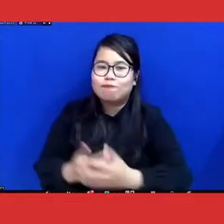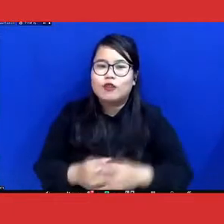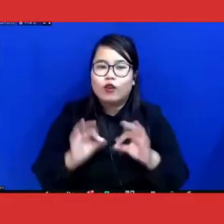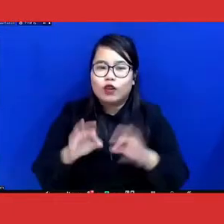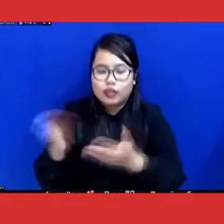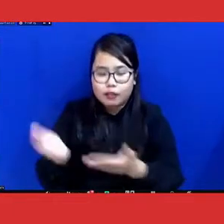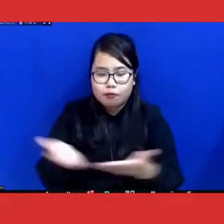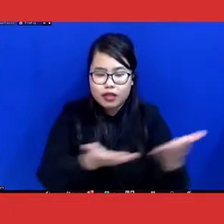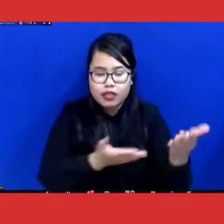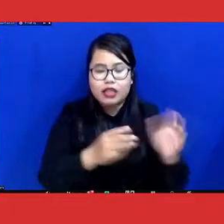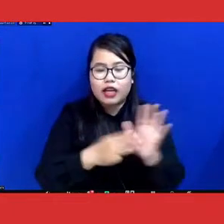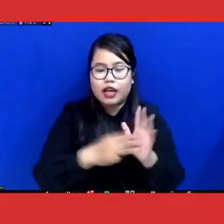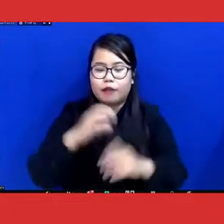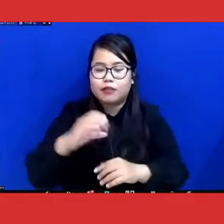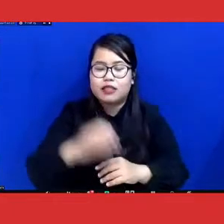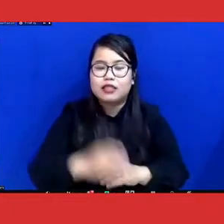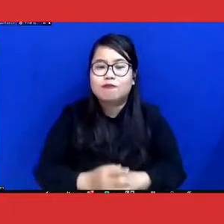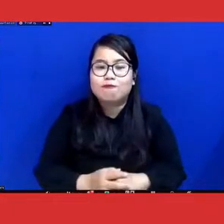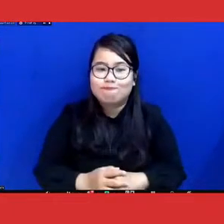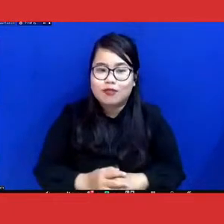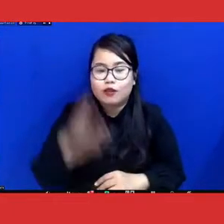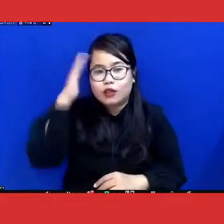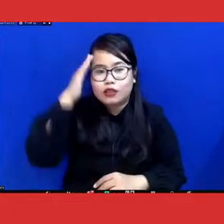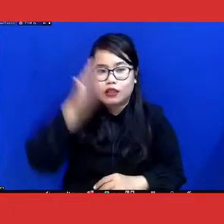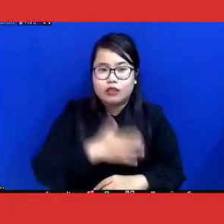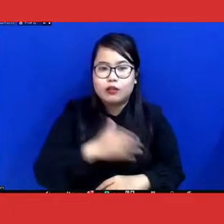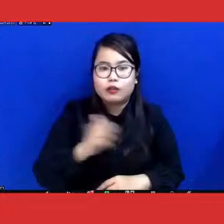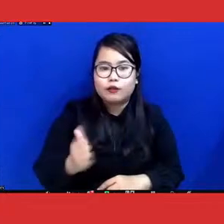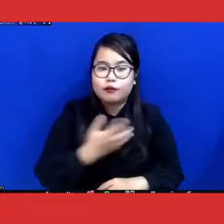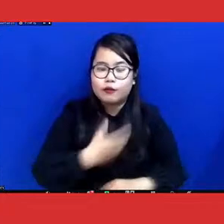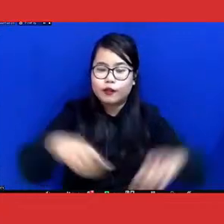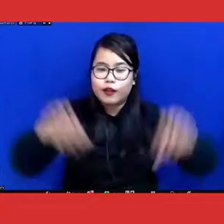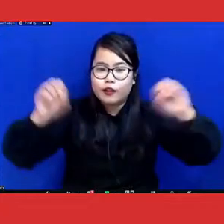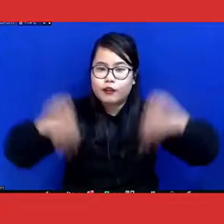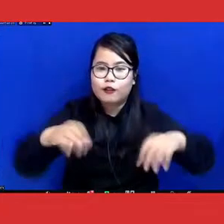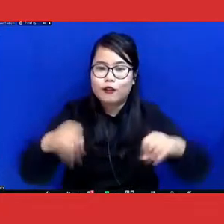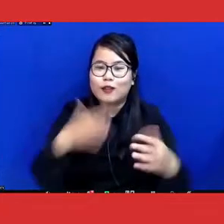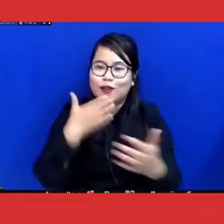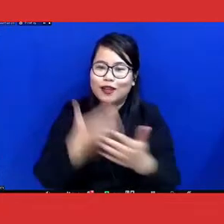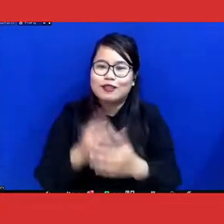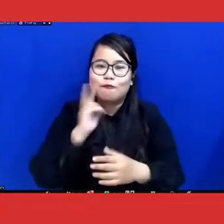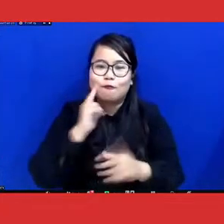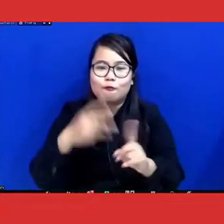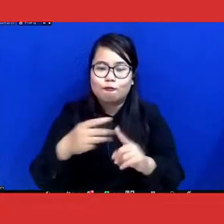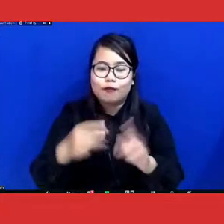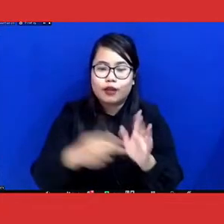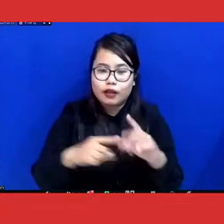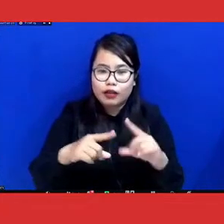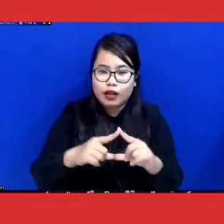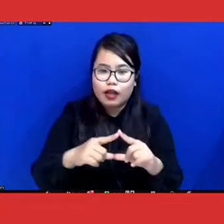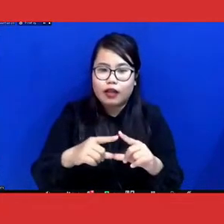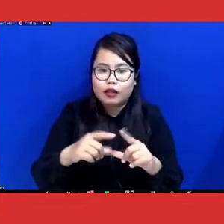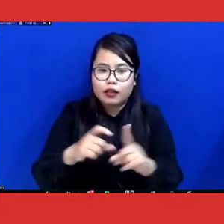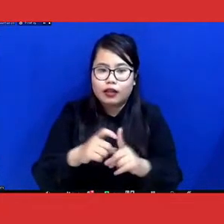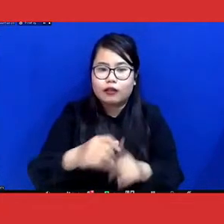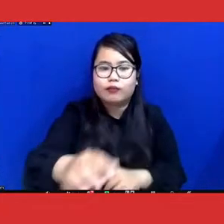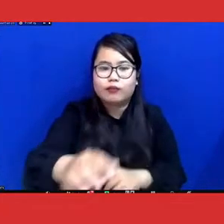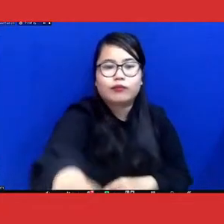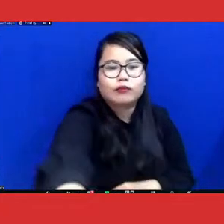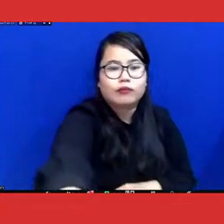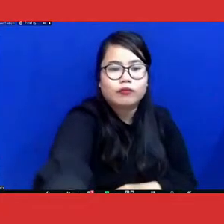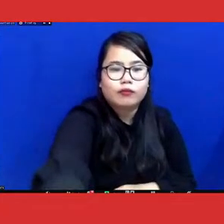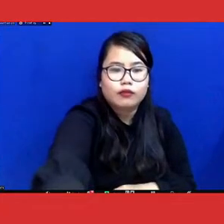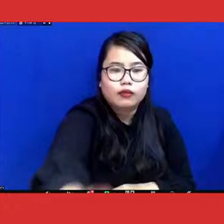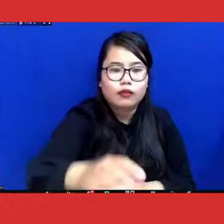MNC. Waalaikumsalam warahmatullahi wabarakatuh. Terima kasih Bu Bernadia Irawati Chandradewi, Sekretaris Jenderal.